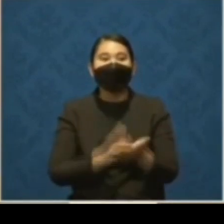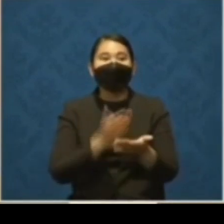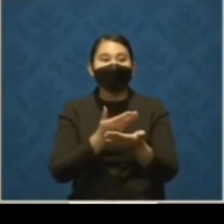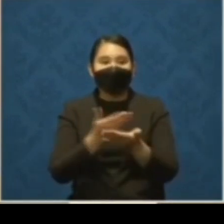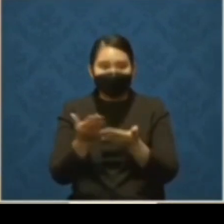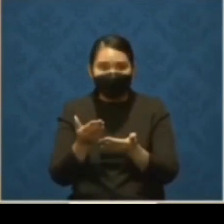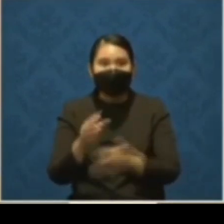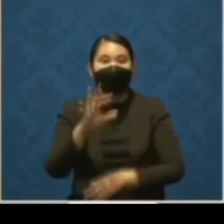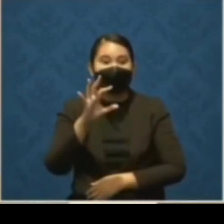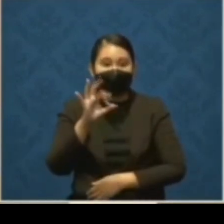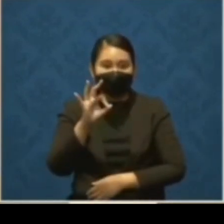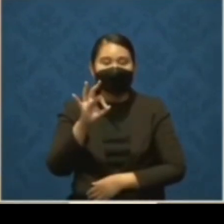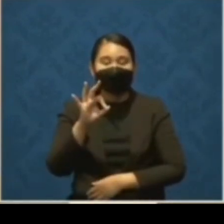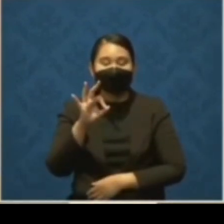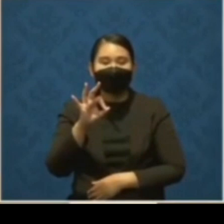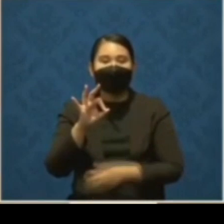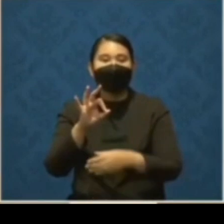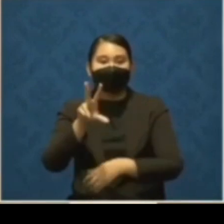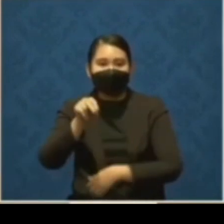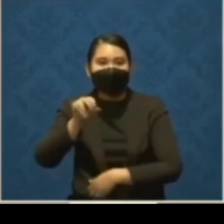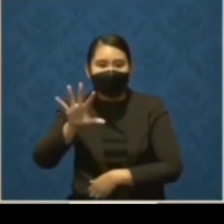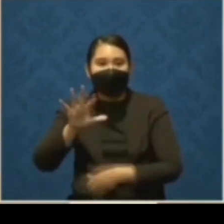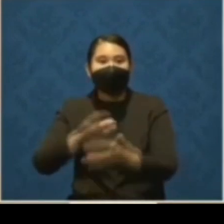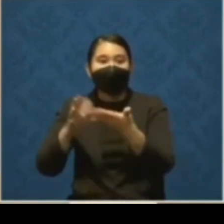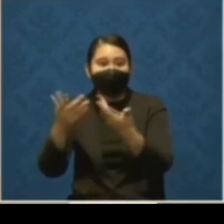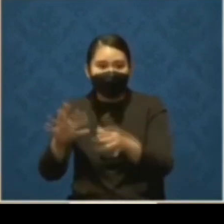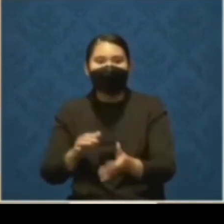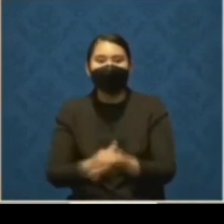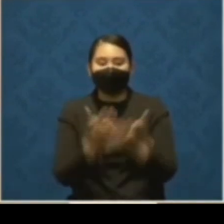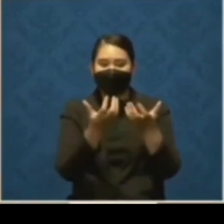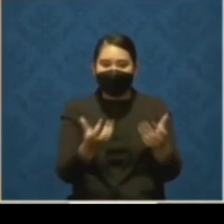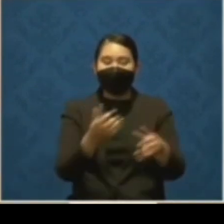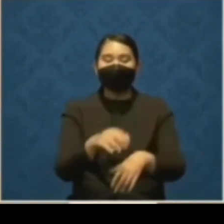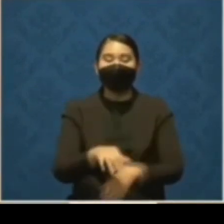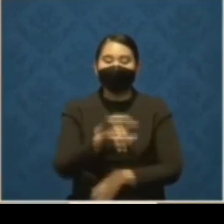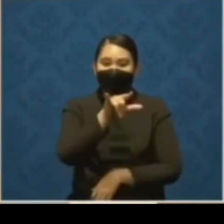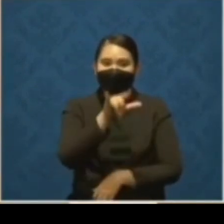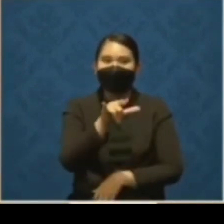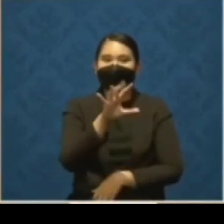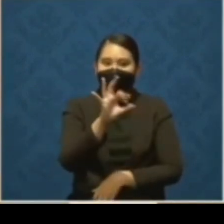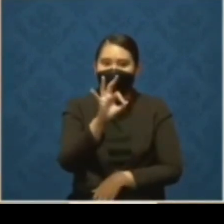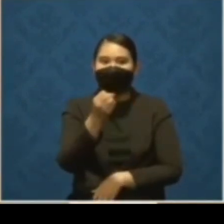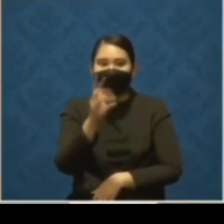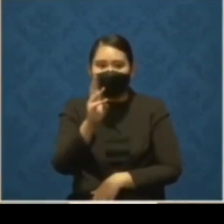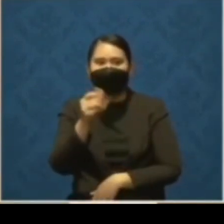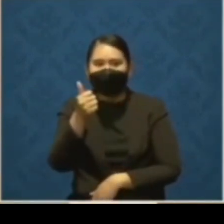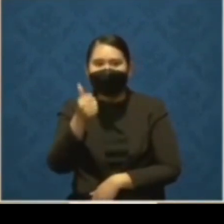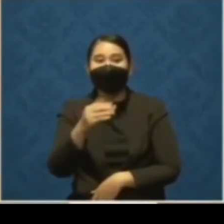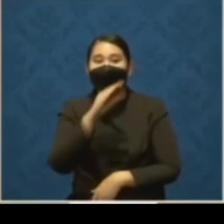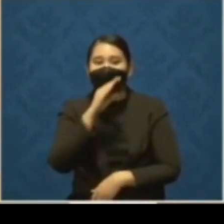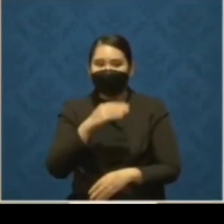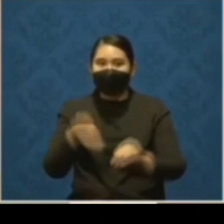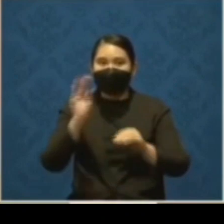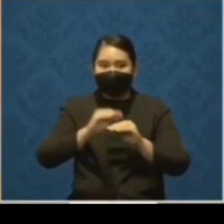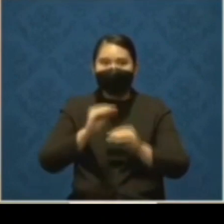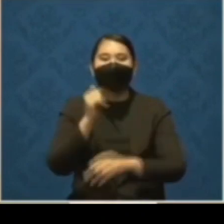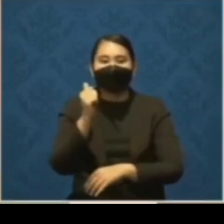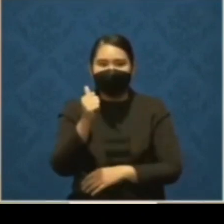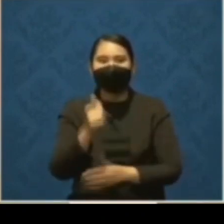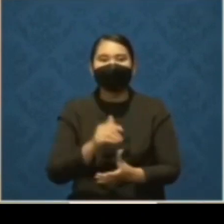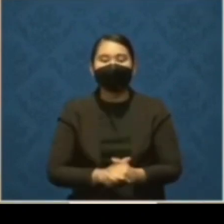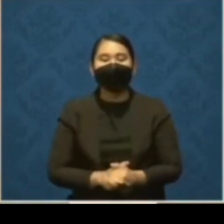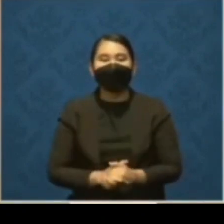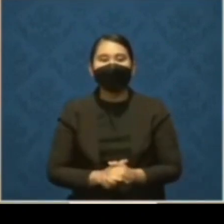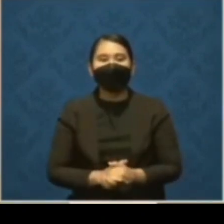มาอาวุธต่างๆก็สามารถใช้ใน F-16 ได้แล้วถ้าเราจะติดตั้งอาวุธใหม่เราก็สามารถจะติดตั้งได้เพิ่มเติมในภายหลังนะครับเ